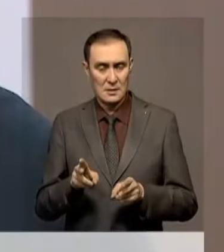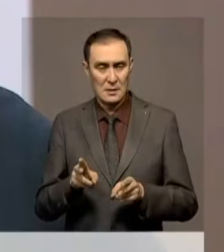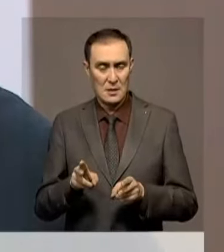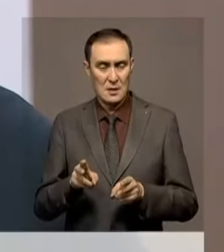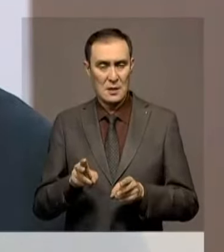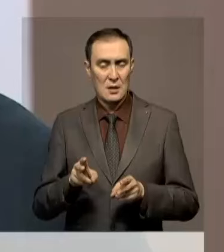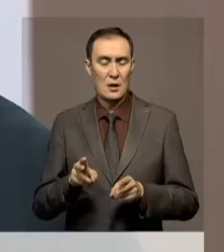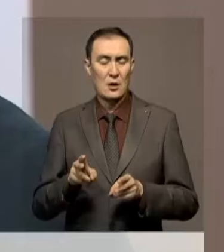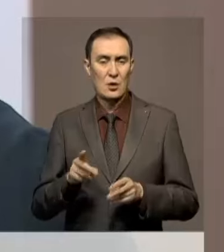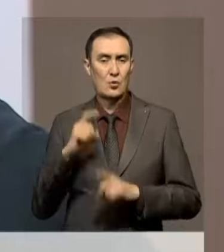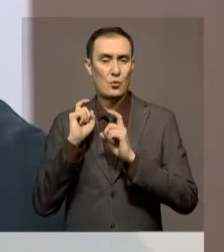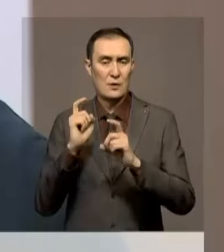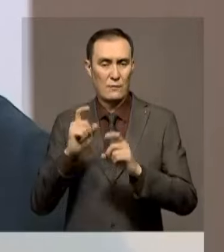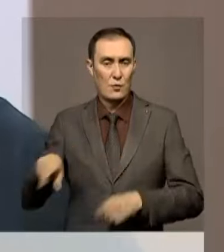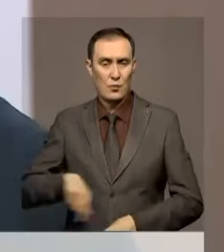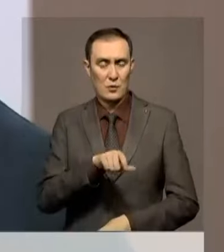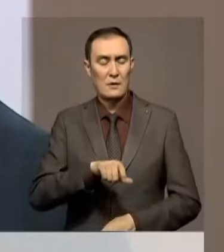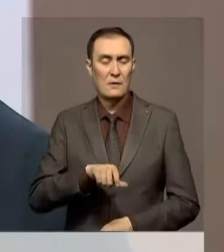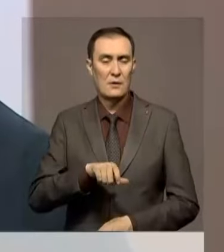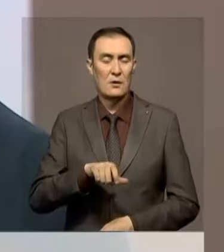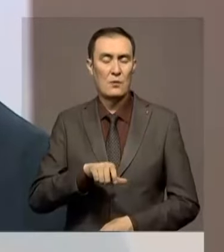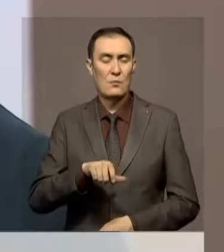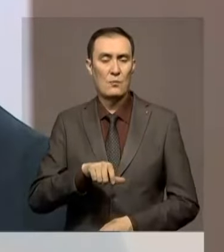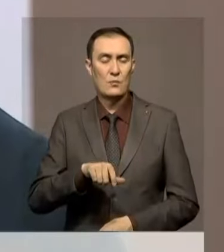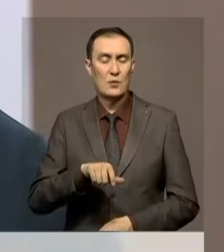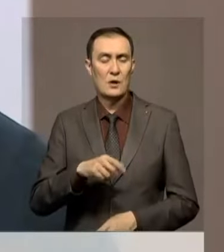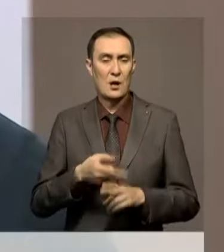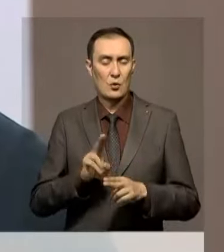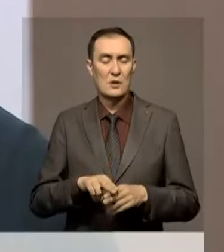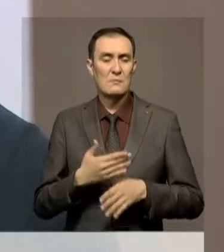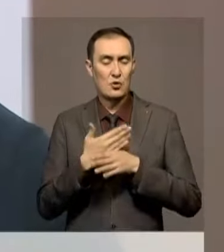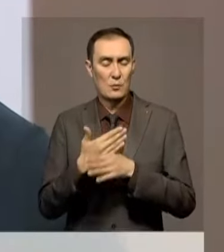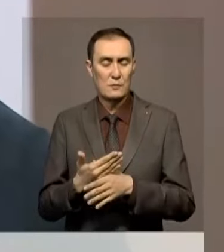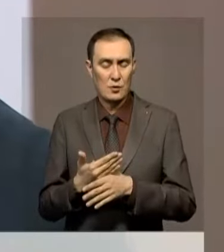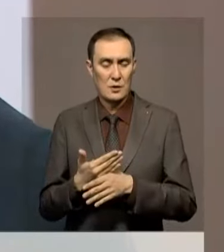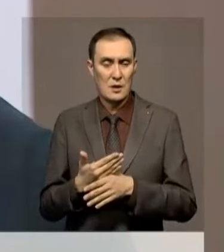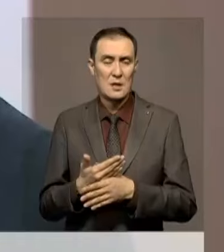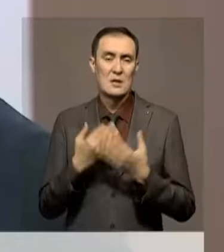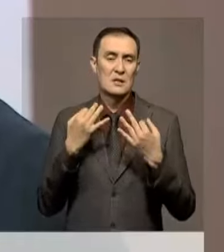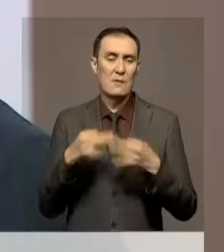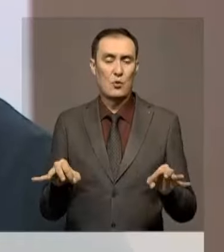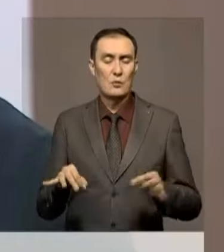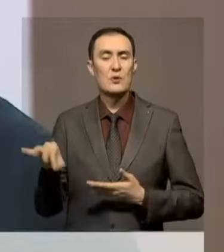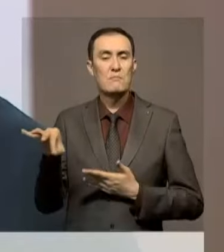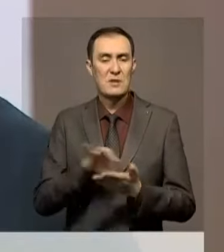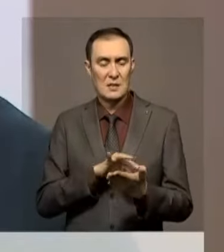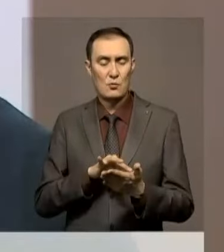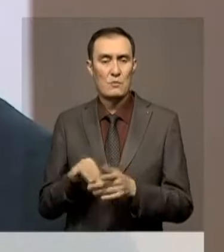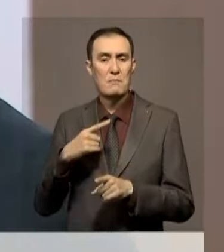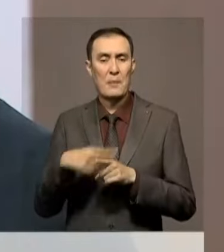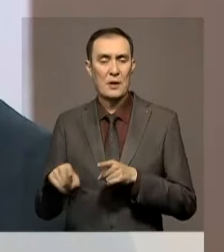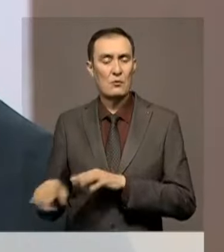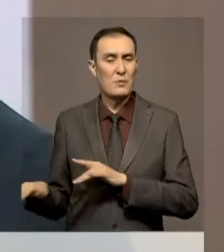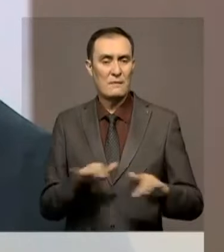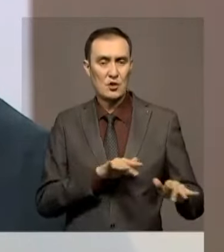безопасный единый тюркский путь, центральный по континенту, который способствует свободному и быстрому передвижению оперативному